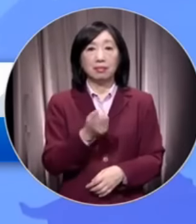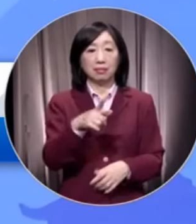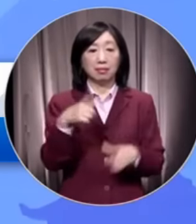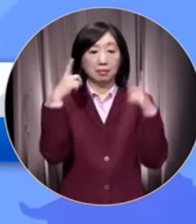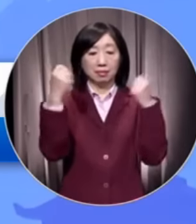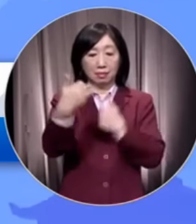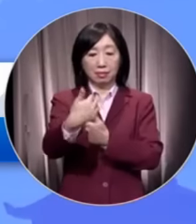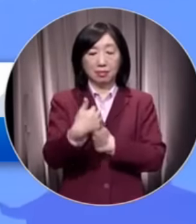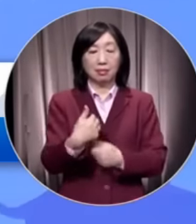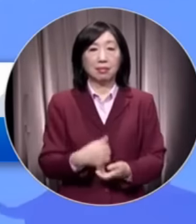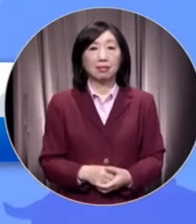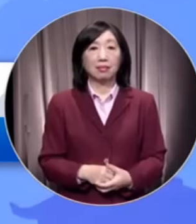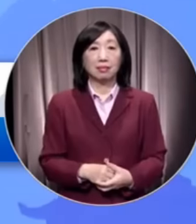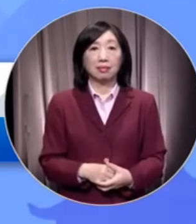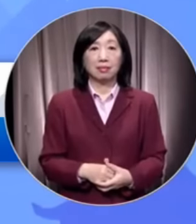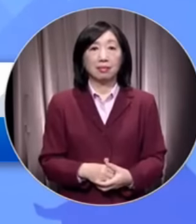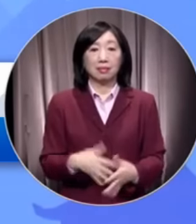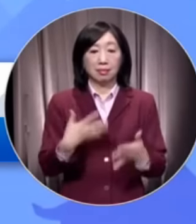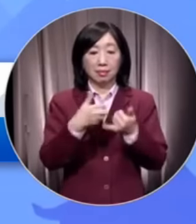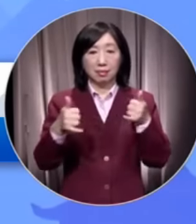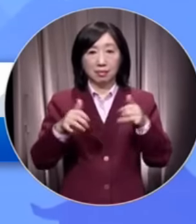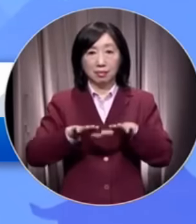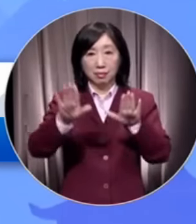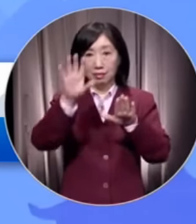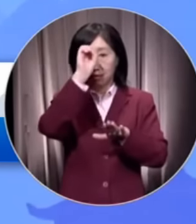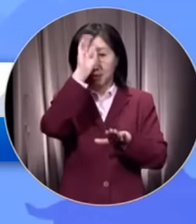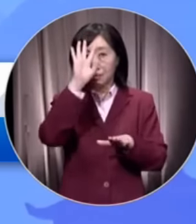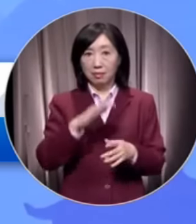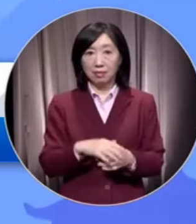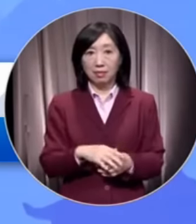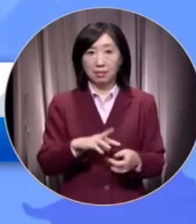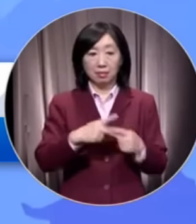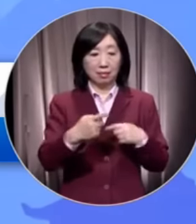问。民进党对于与